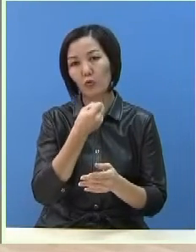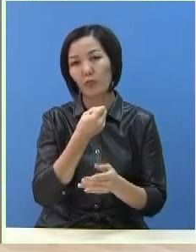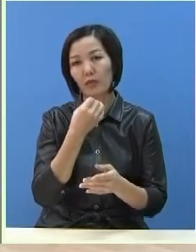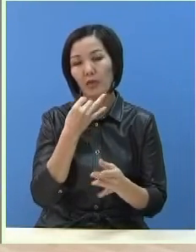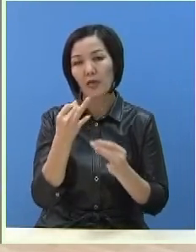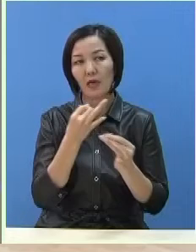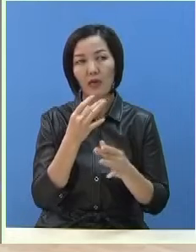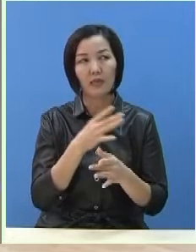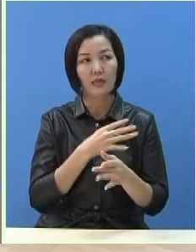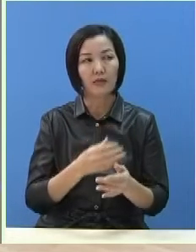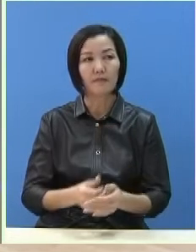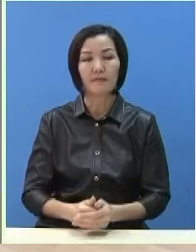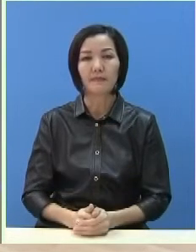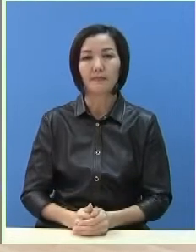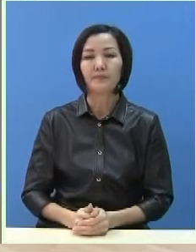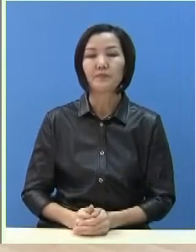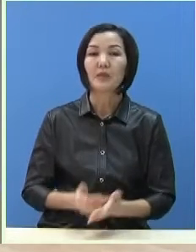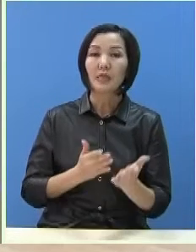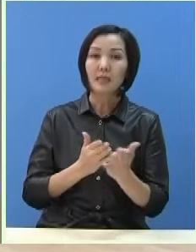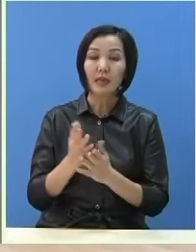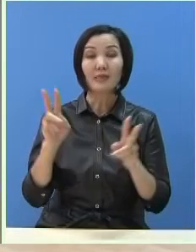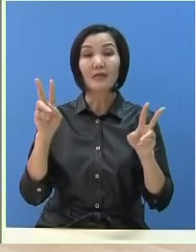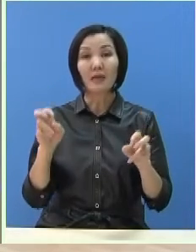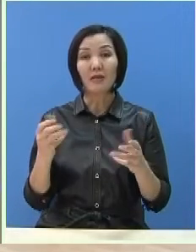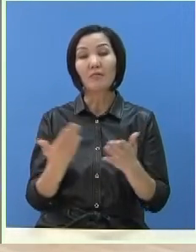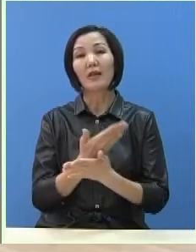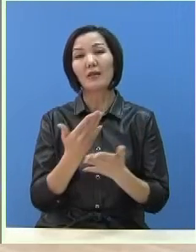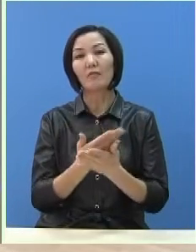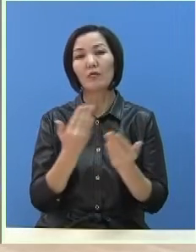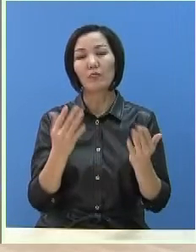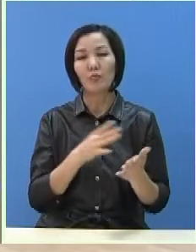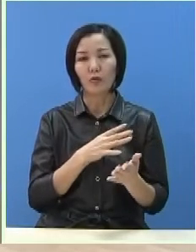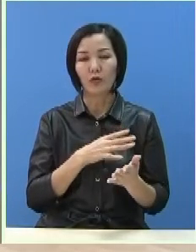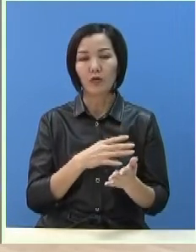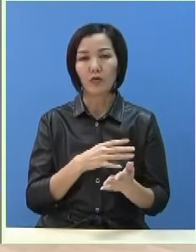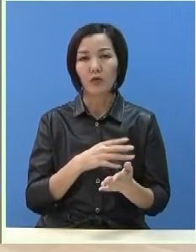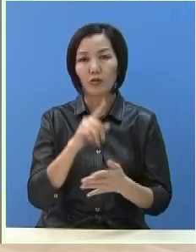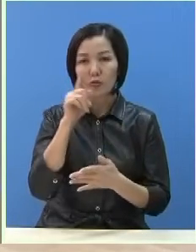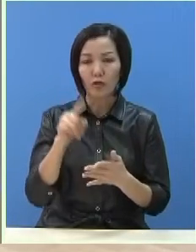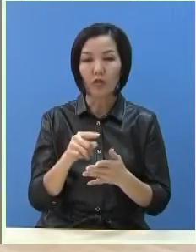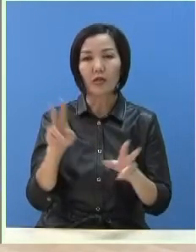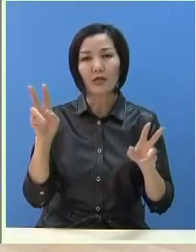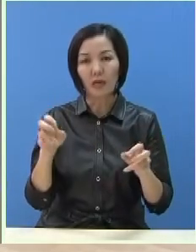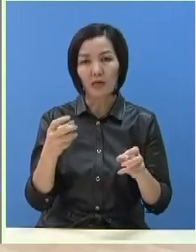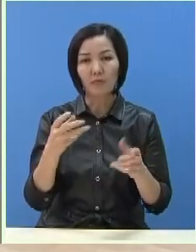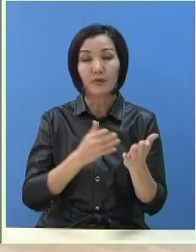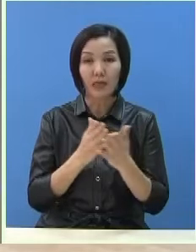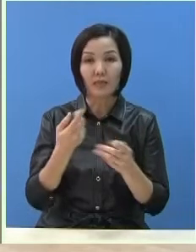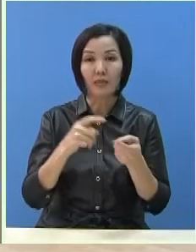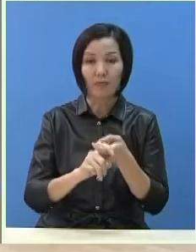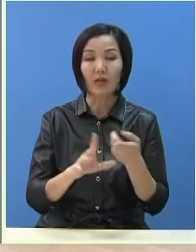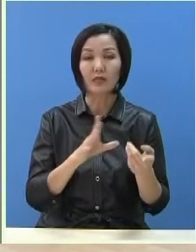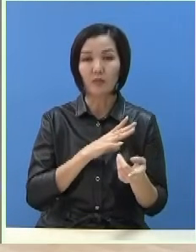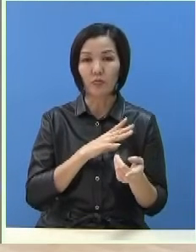әлде экономика ма деген мысалы. Сондықтан бірінші саясат жөнінде керек. Экономика қанша дамығанмен бізде мысалы экономиканың дамуына барлық